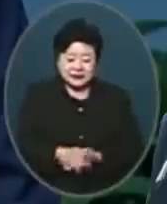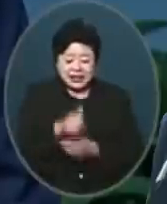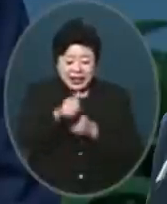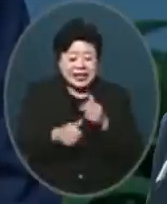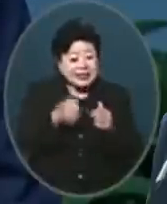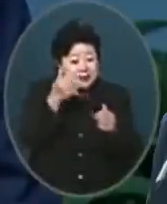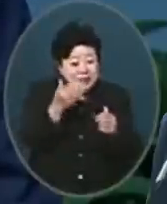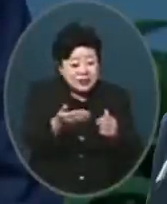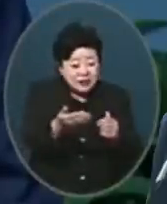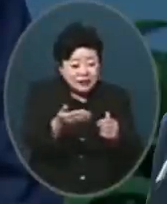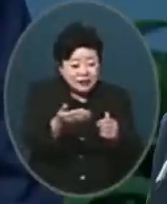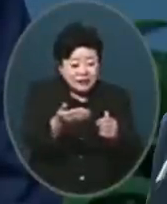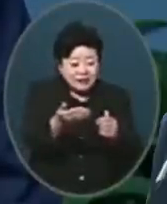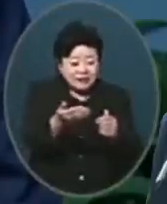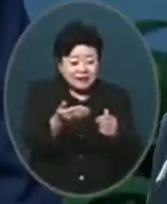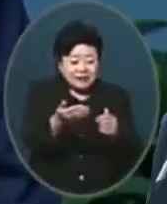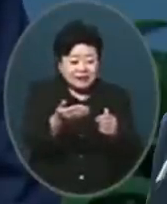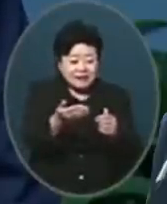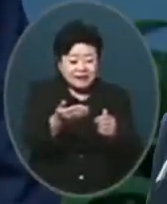하나님께서